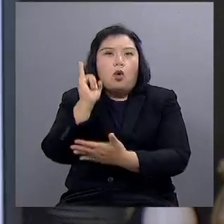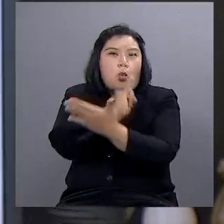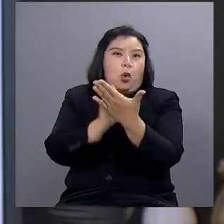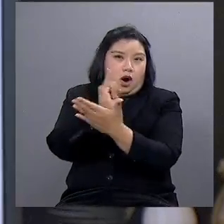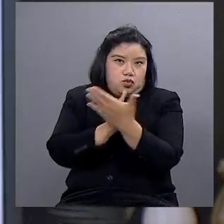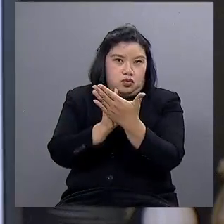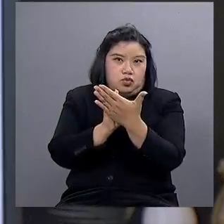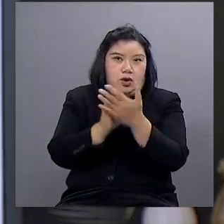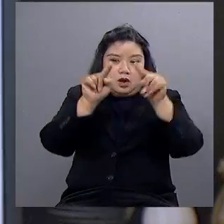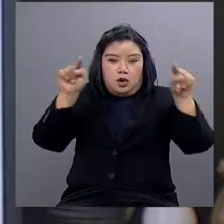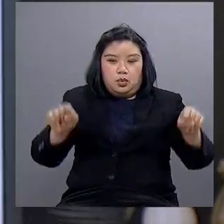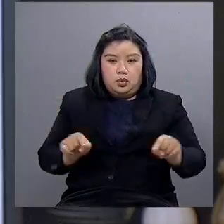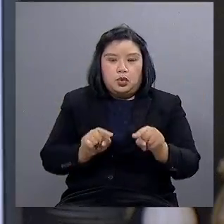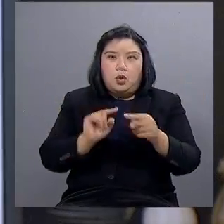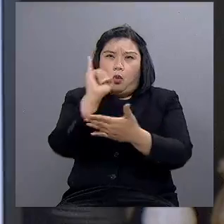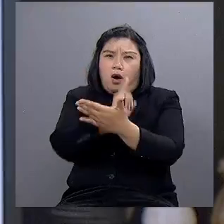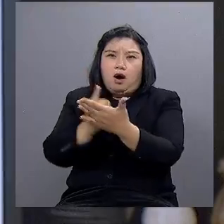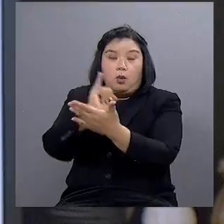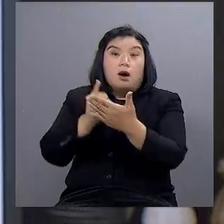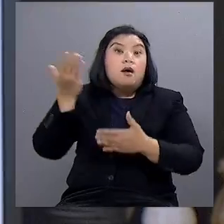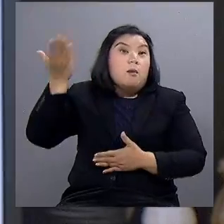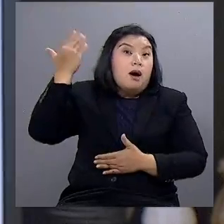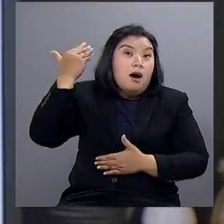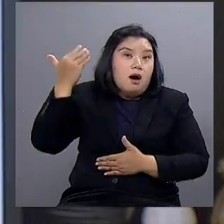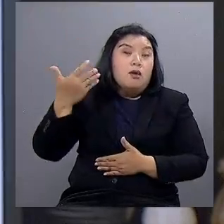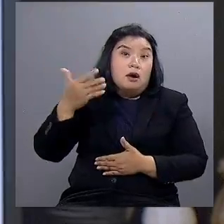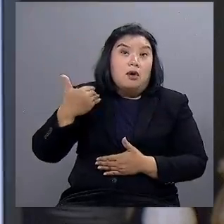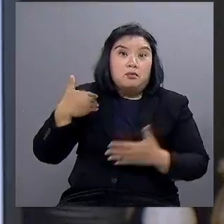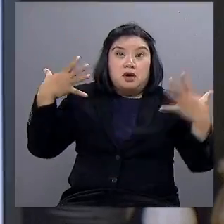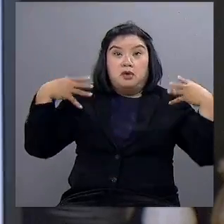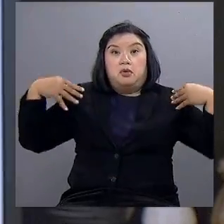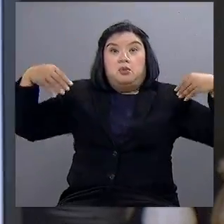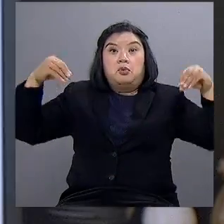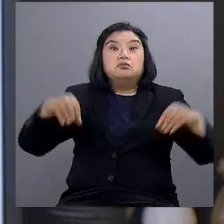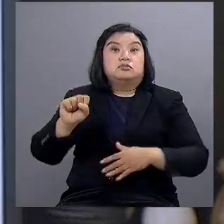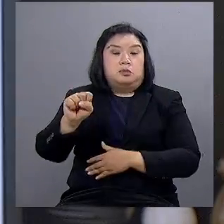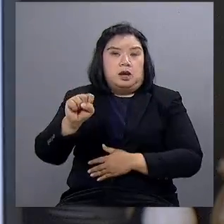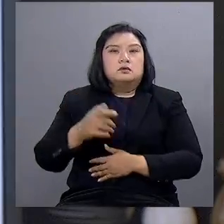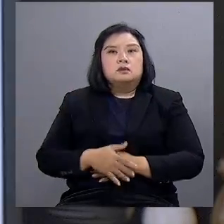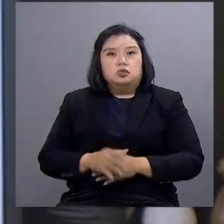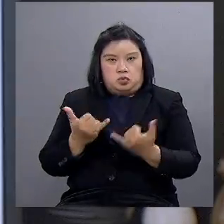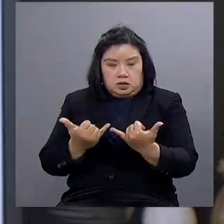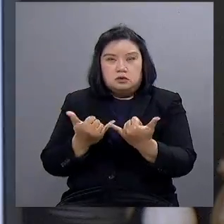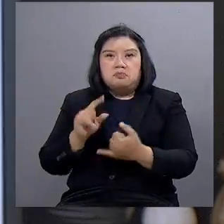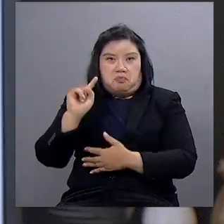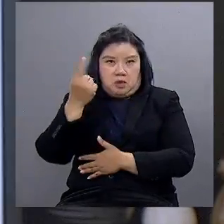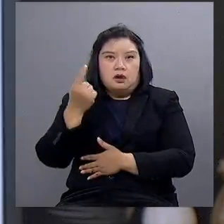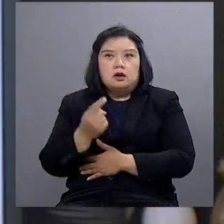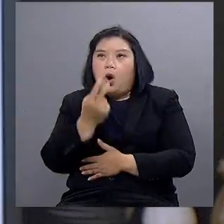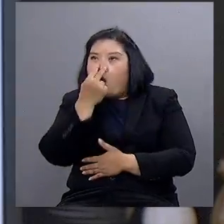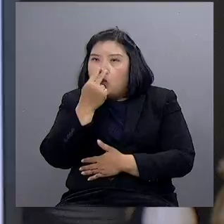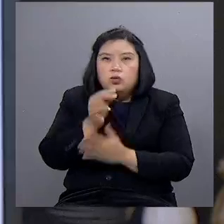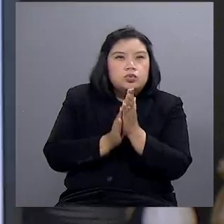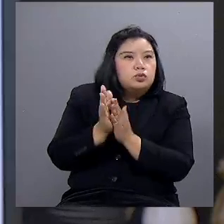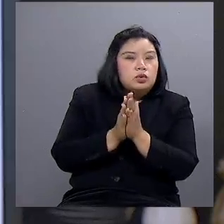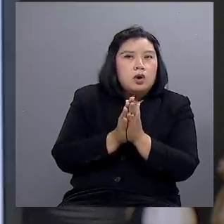ากสัปดาห์ก่อนๆนะครับเรานำเสนอรามาวตารใช่ไหมครับแล้วก็บอกไปว่าเว้นวรรคไว้แป๊บหนึ่งนะครับเพราะว่าเราจะไปหาที่แล้วก็หาเรื่องคอนเทนต์ที่น่า